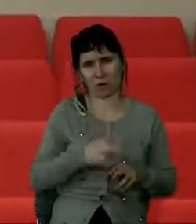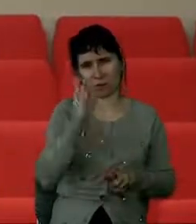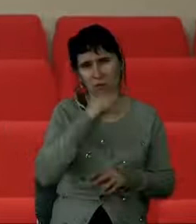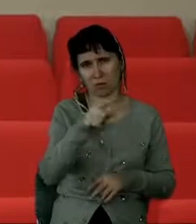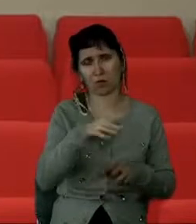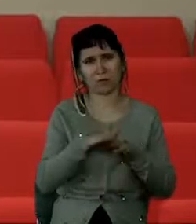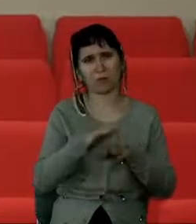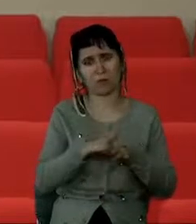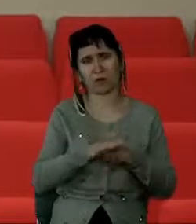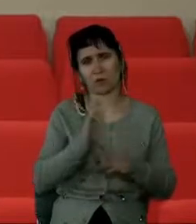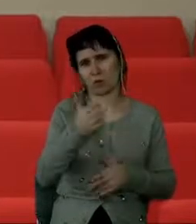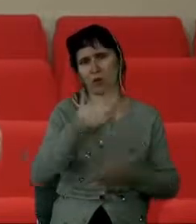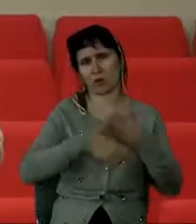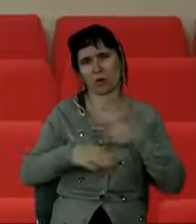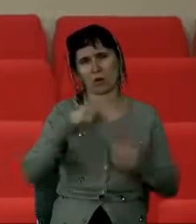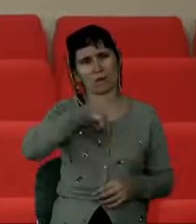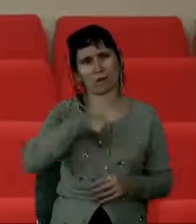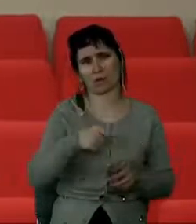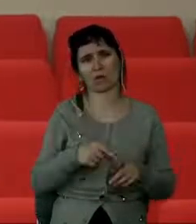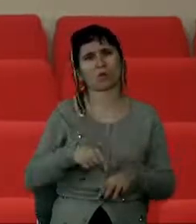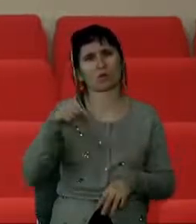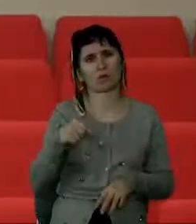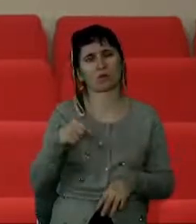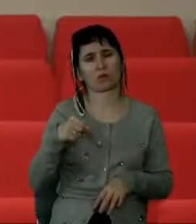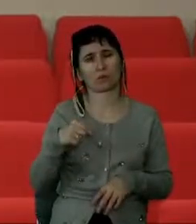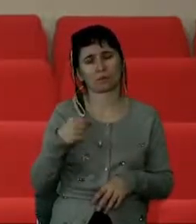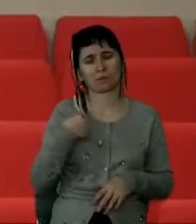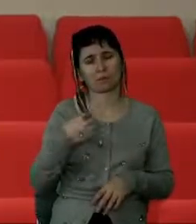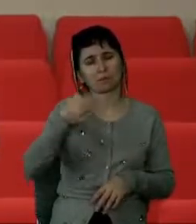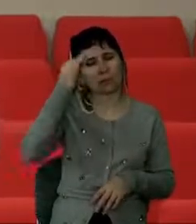приносила радість. Я пам'ятаю, в дитинстві